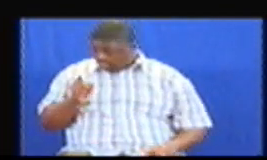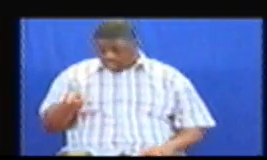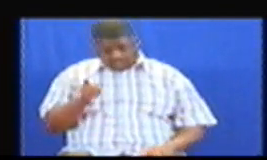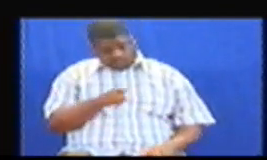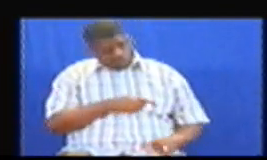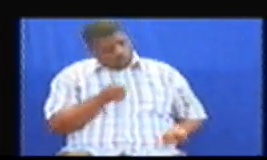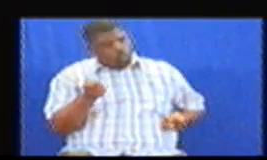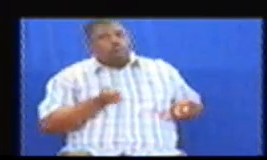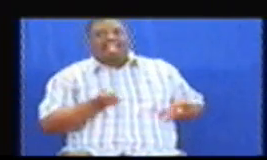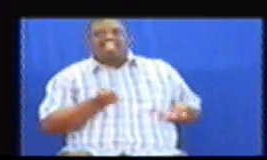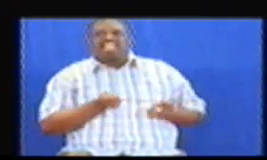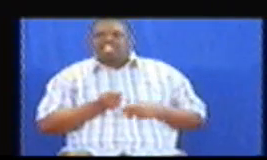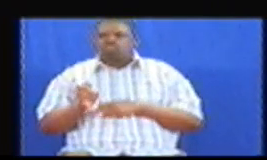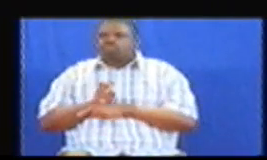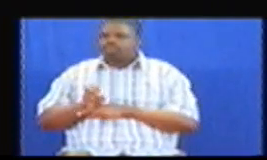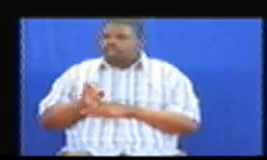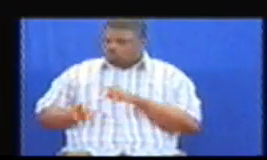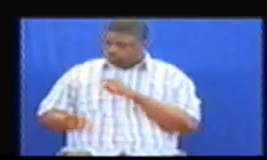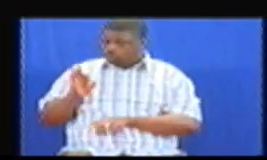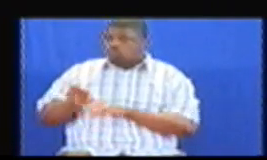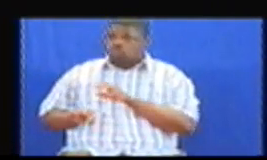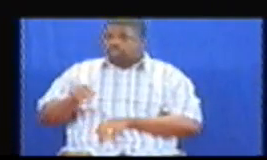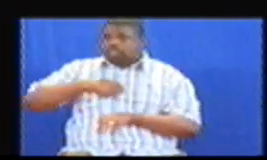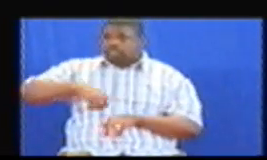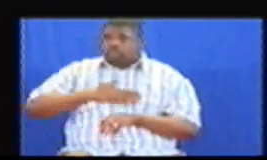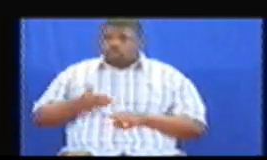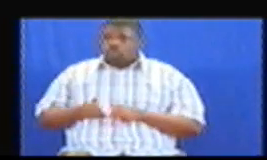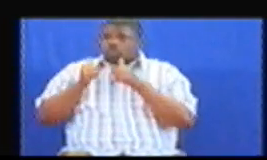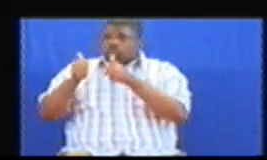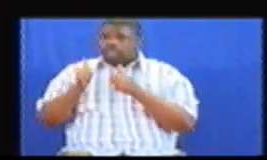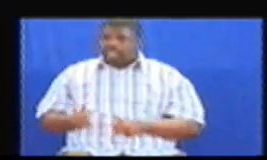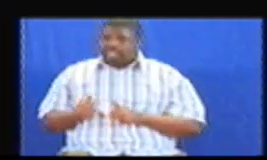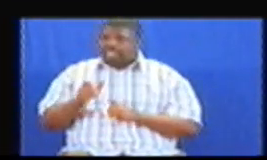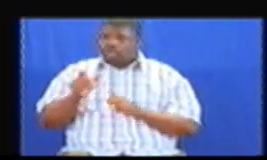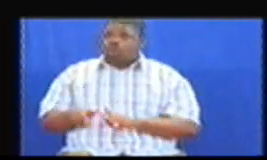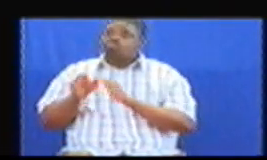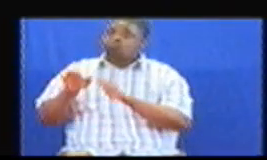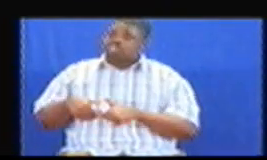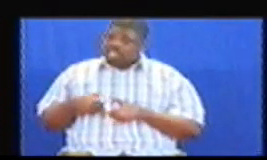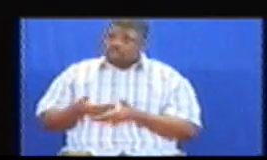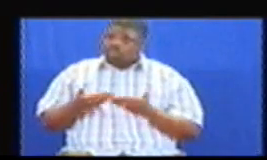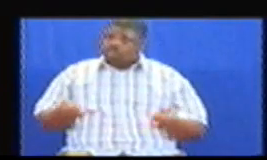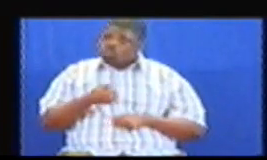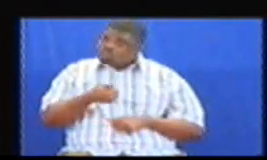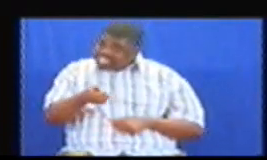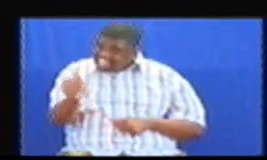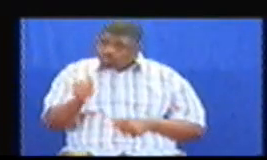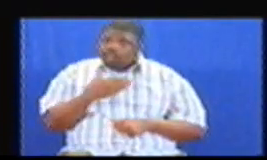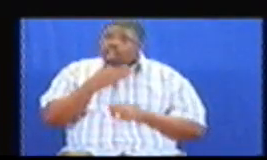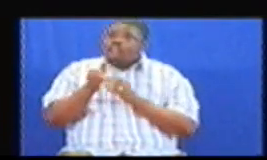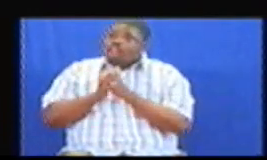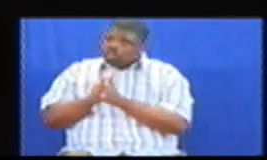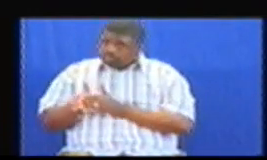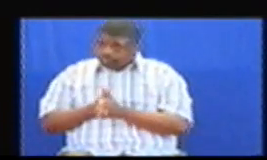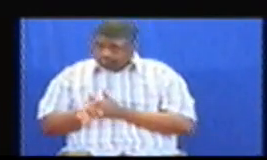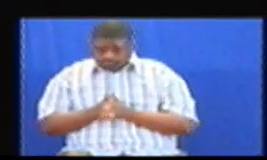kwenye nafasi hizi za kusimamia chaguzi zetu na kutangaza wabunge, kwa sababu na wao wana interest na eneo hili na tayari